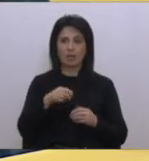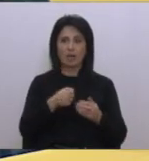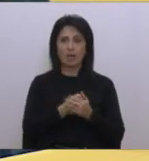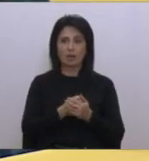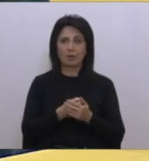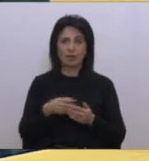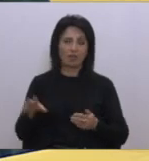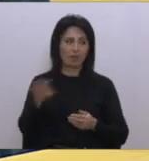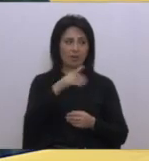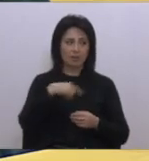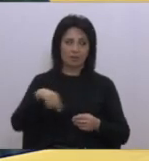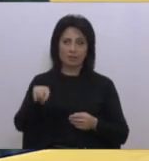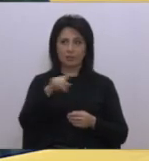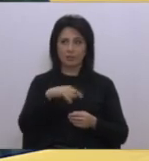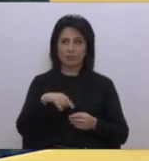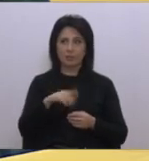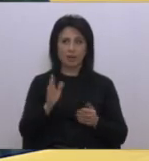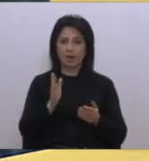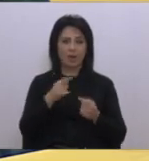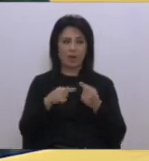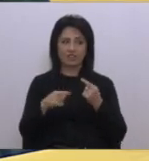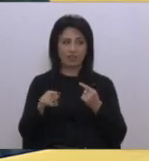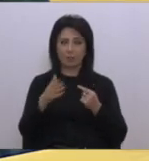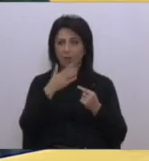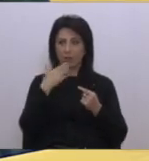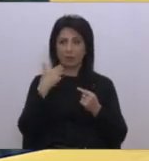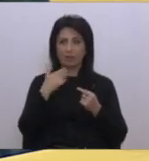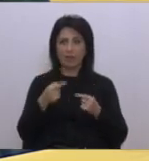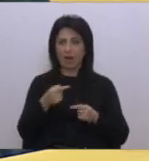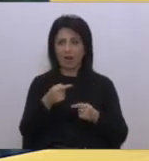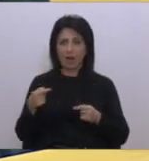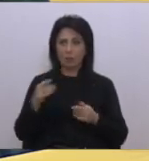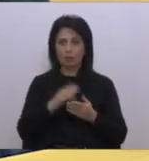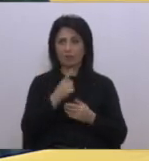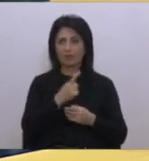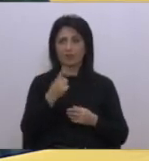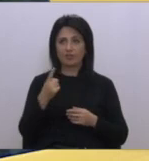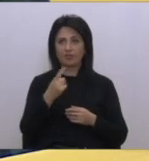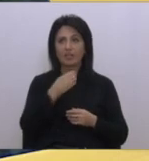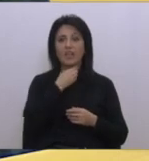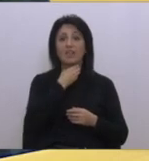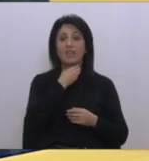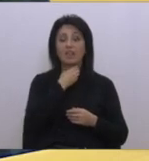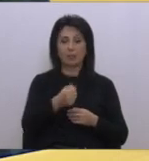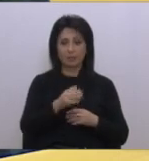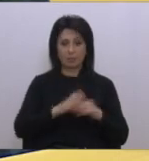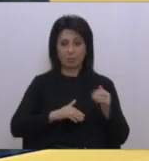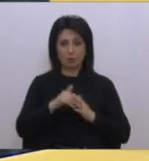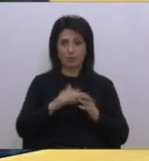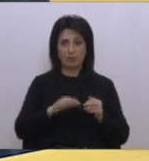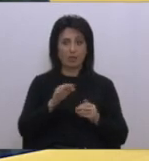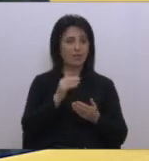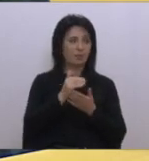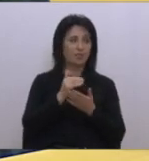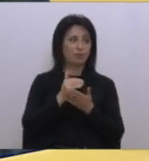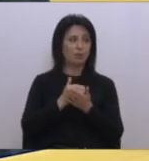არის ყველასთვის, ანუ არ აქვს განსხვავება. Გამონაკლისი გვაქვს ერთადერთი დეფიციტურ პროფესიებთან დაკავშირებით, თუ